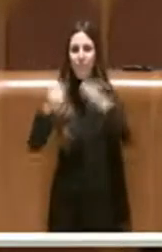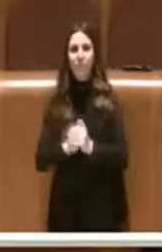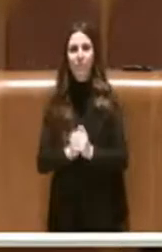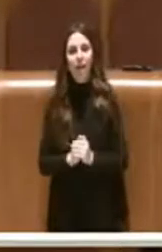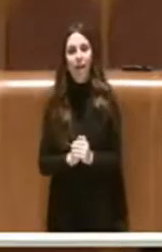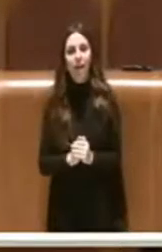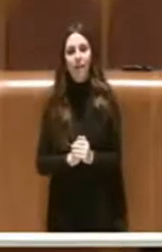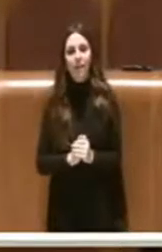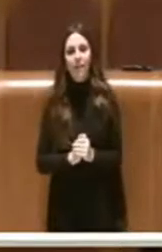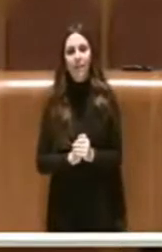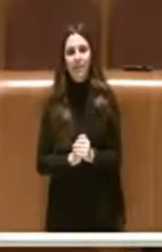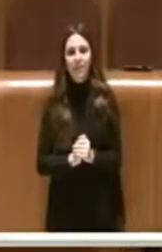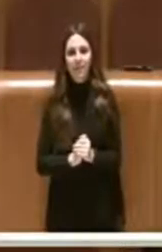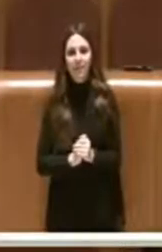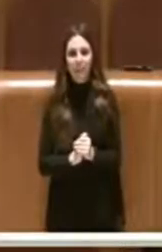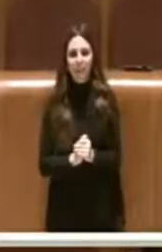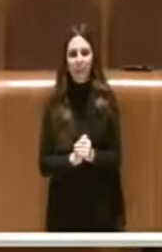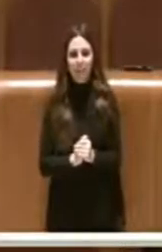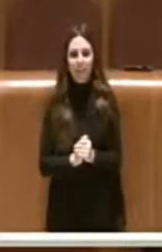Allora,